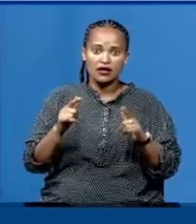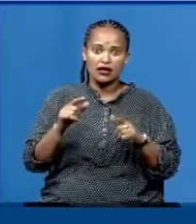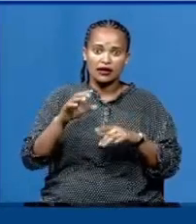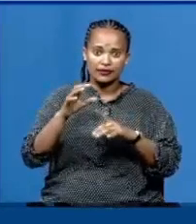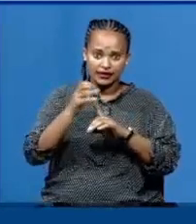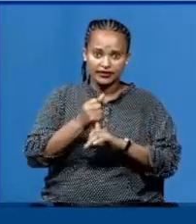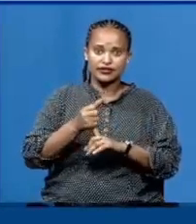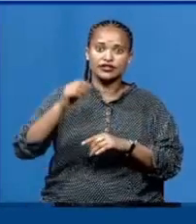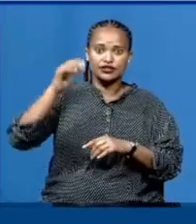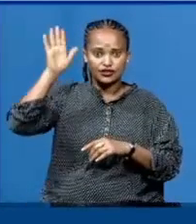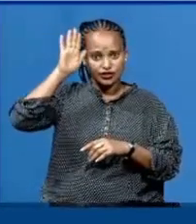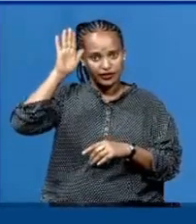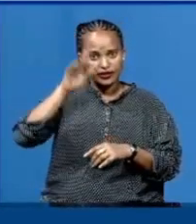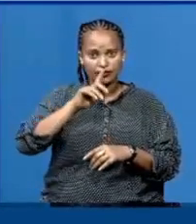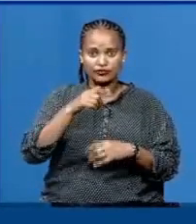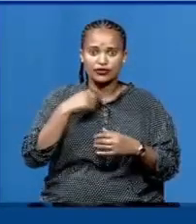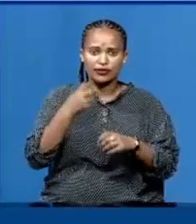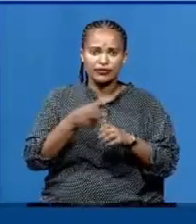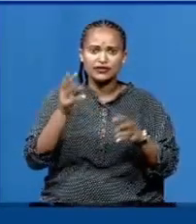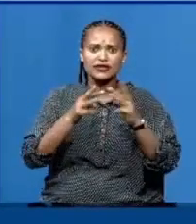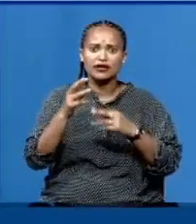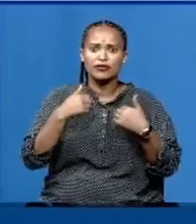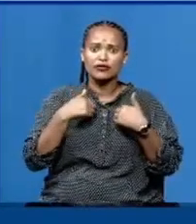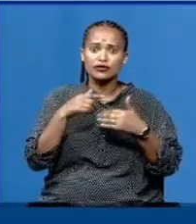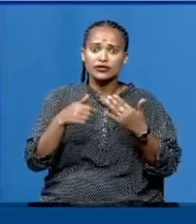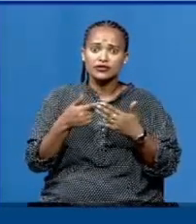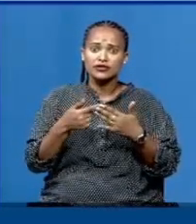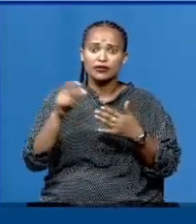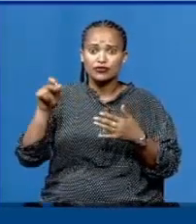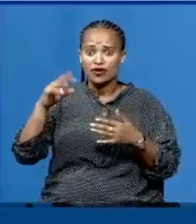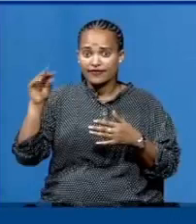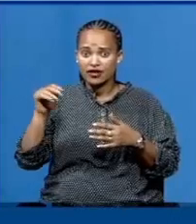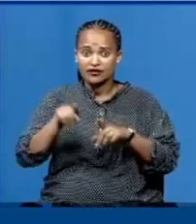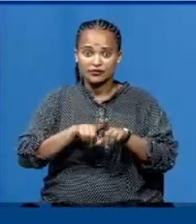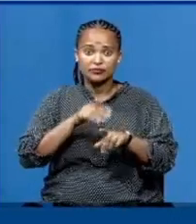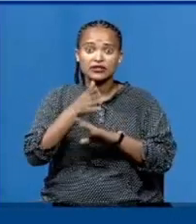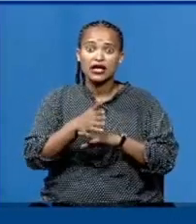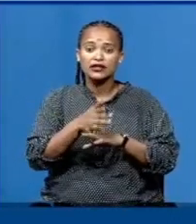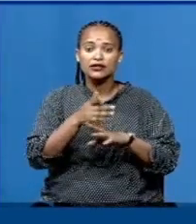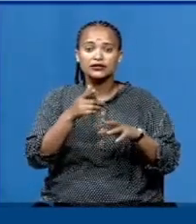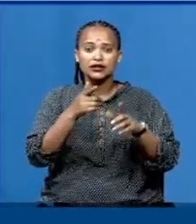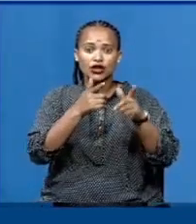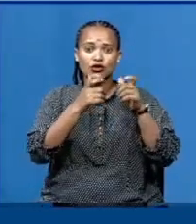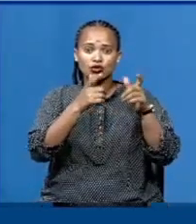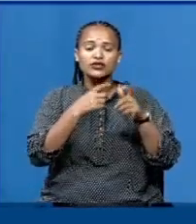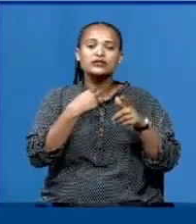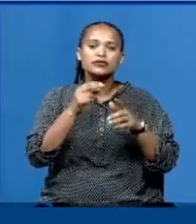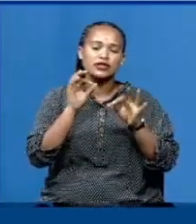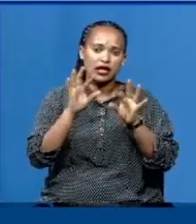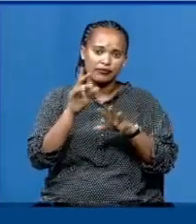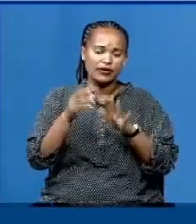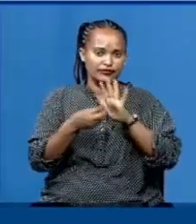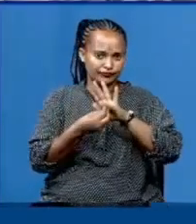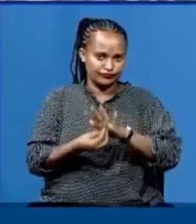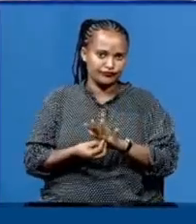ህዚ ኣብ ዕርዩ ከቢድ ፀገም ዘሎ። ስለዚ ካብቲ ናይ ፕሪቶርያ ስምምዕ ድሓር ተክሲ ጥራሕ እዩ ደውሉ ዘሎ እምበር ካሊእ ኣብ ቢሮ